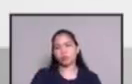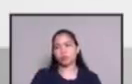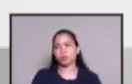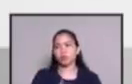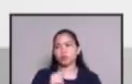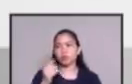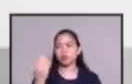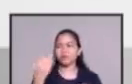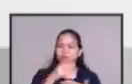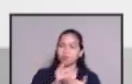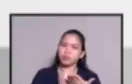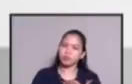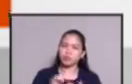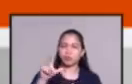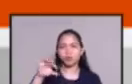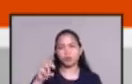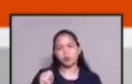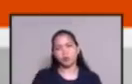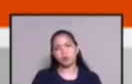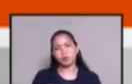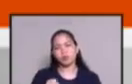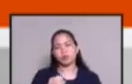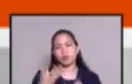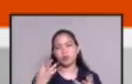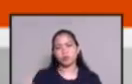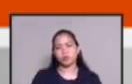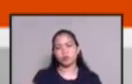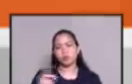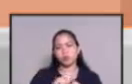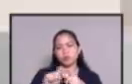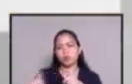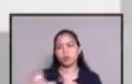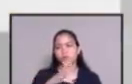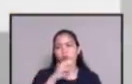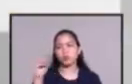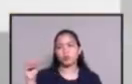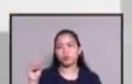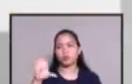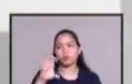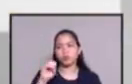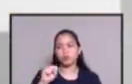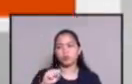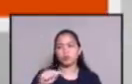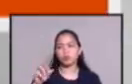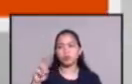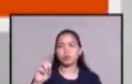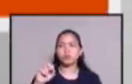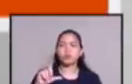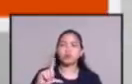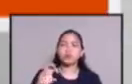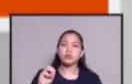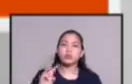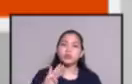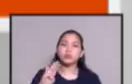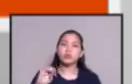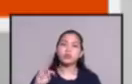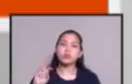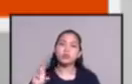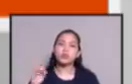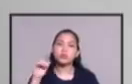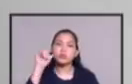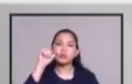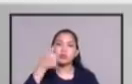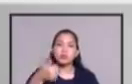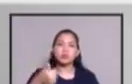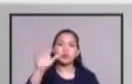ang ilang bahagi ng Ilaya Street. Mawawalan din ng kuryente ang ilang bahagi ng Claro M. Recto Avenue at Soler Street sa Binondo. Simula naman bukas ng